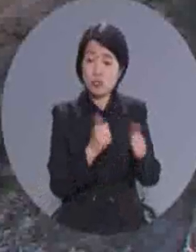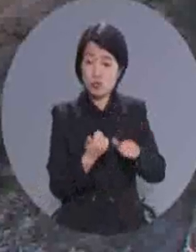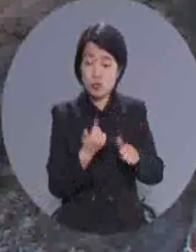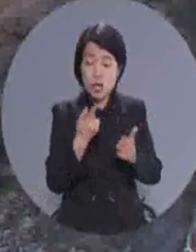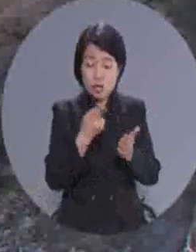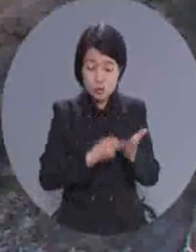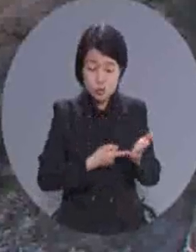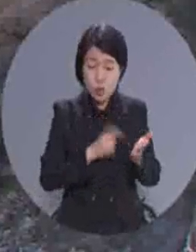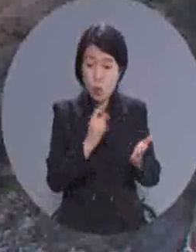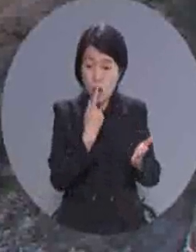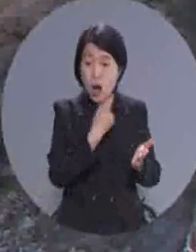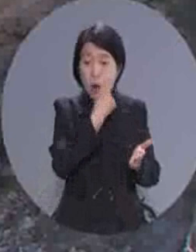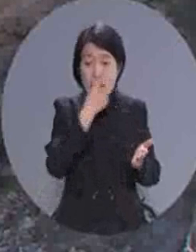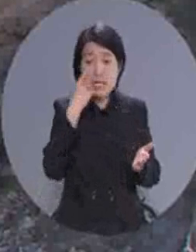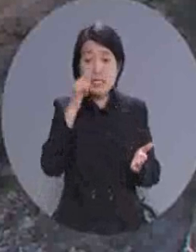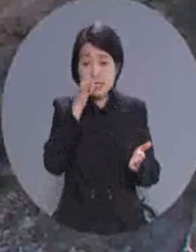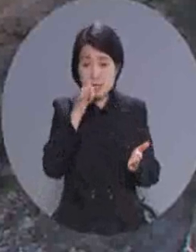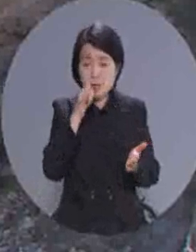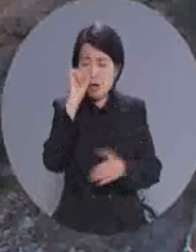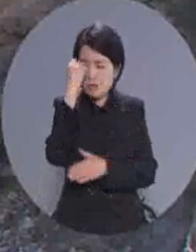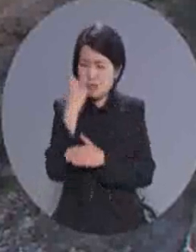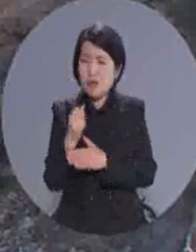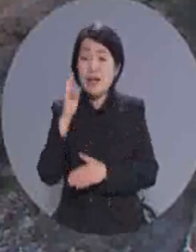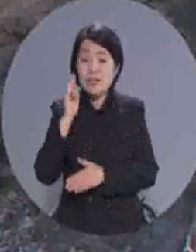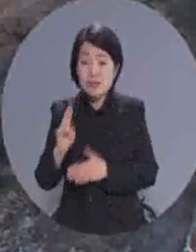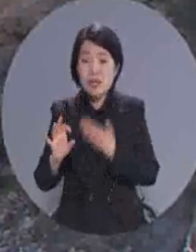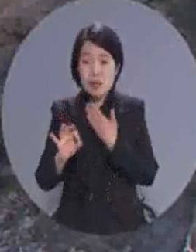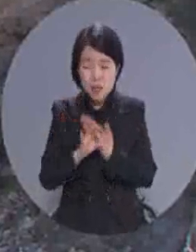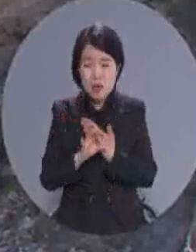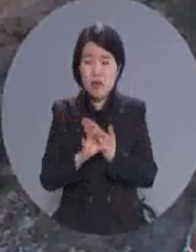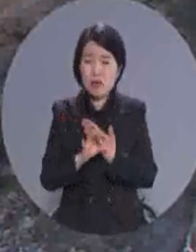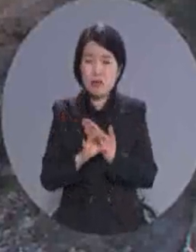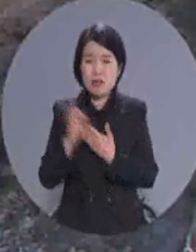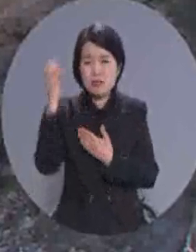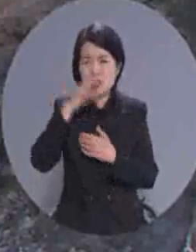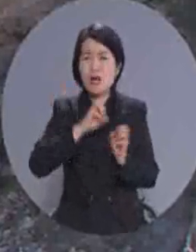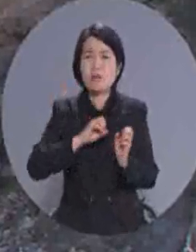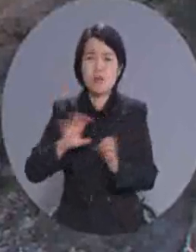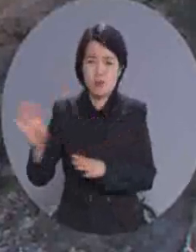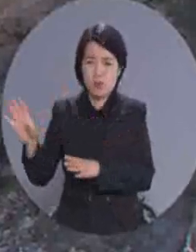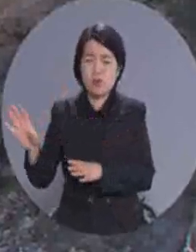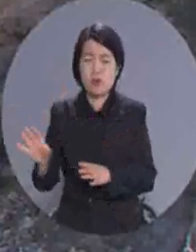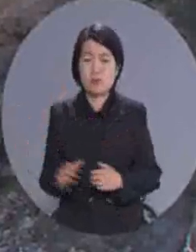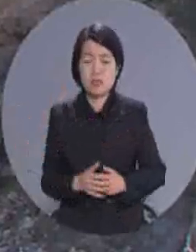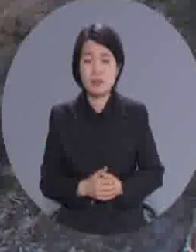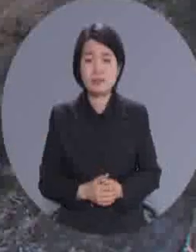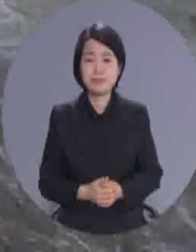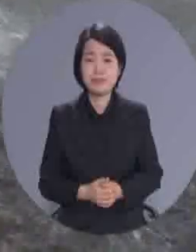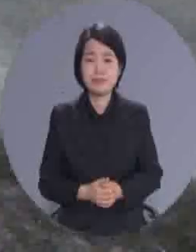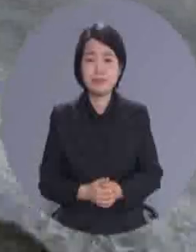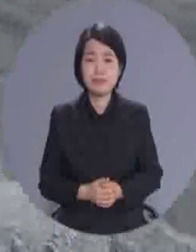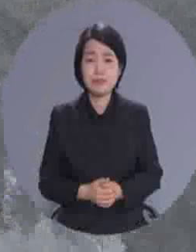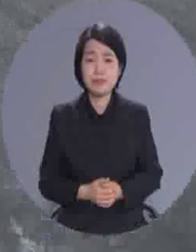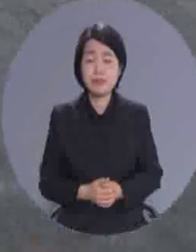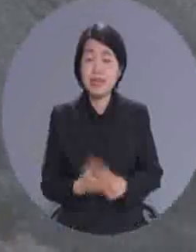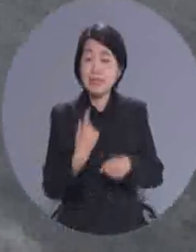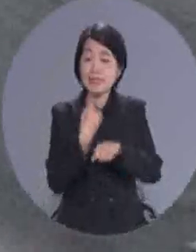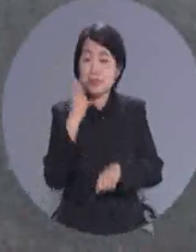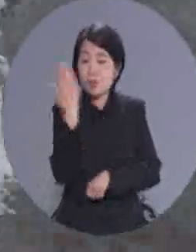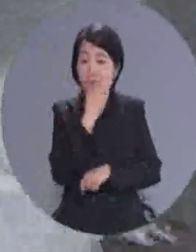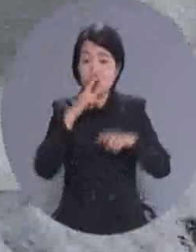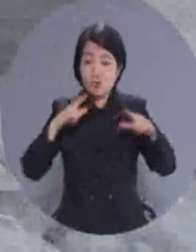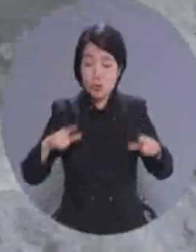부검을 통해 사인을 파악하기도 하지만 부패 정도가 심각한 상괭이는 지자체가 인계한 후 폐기합니다. 지난해